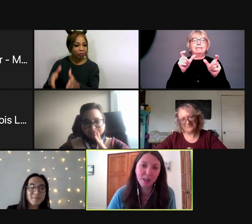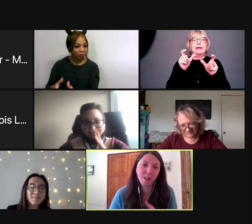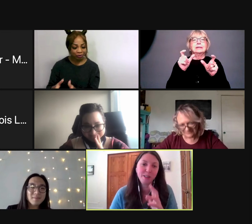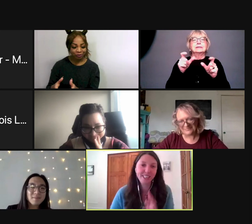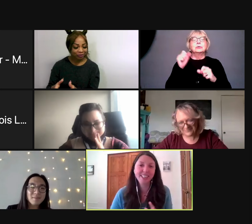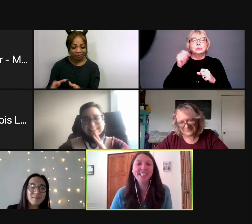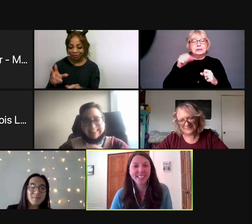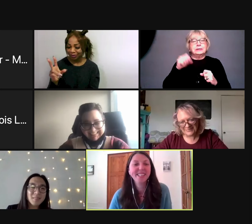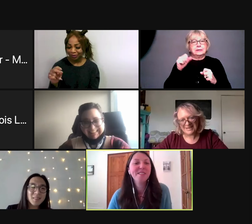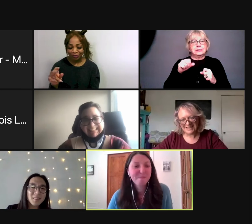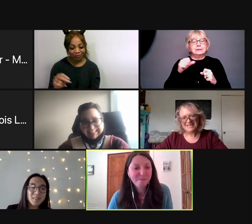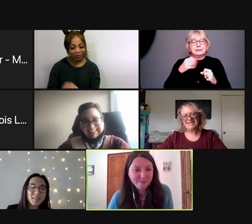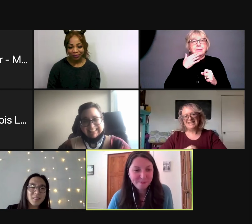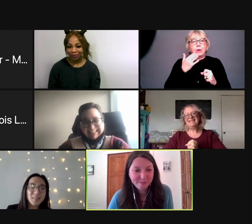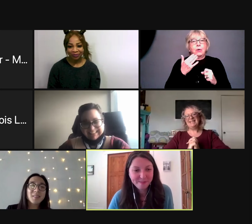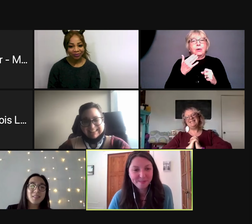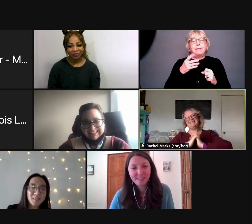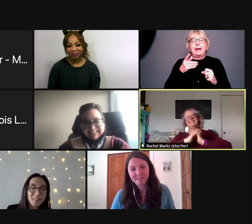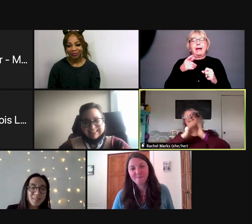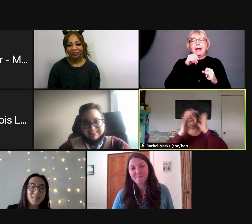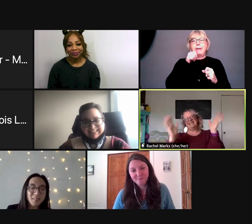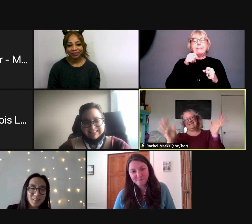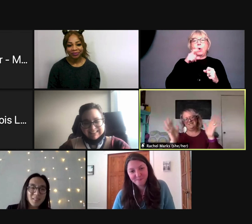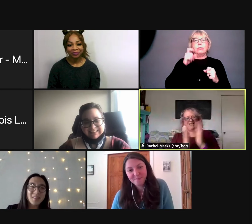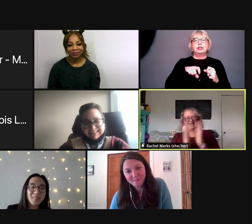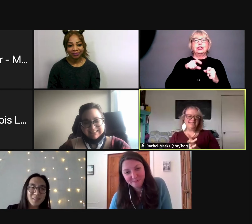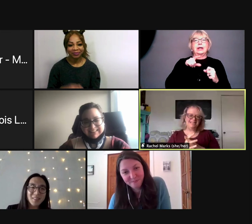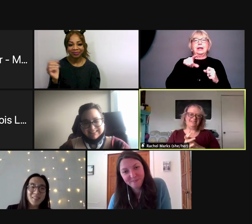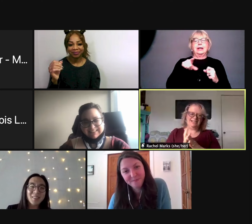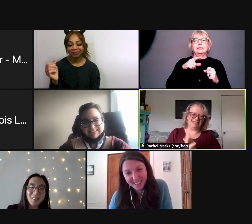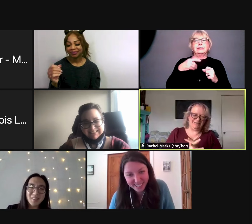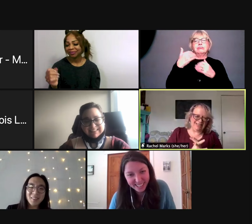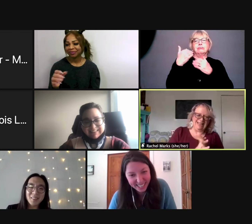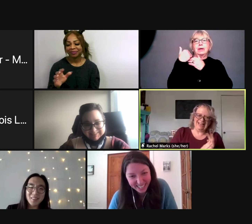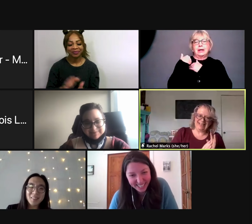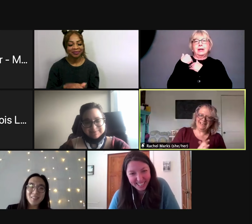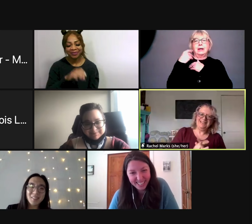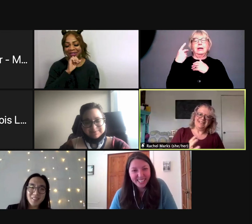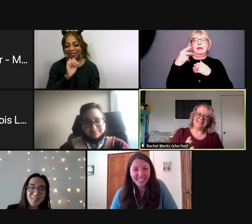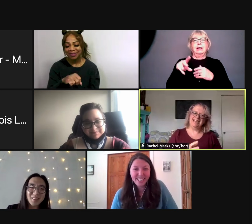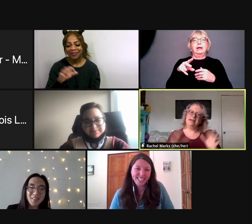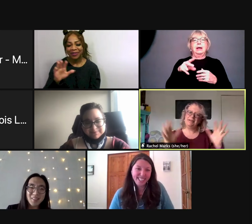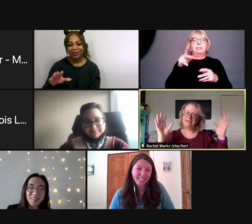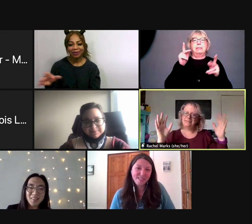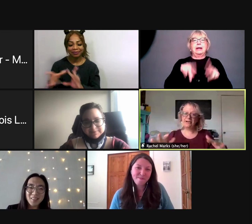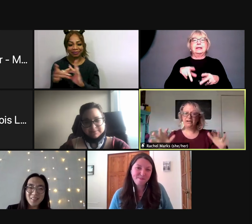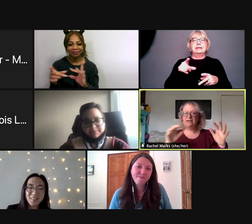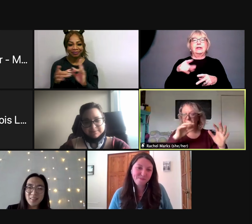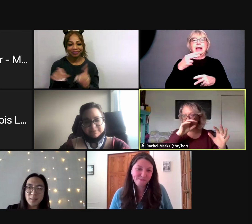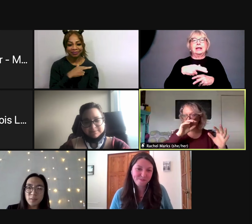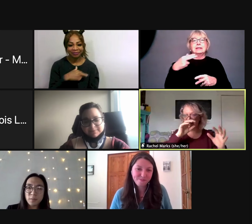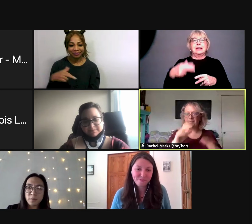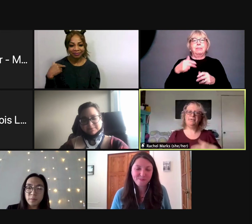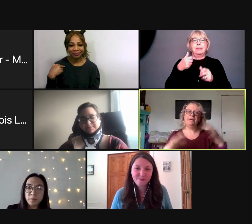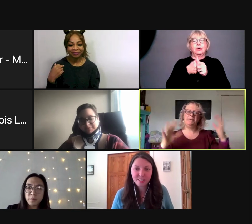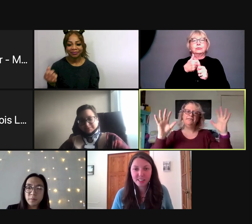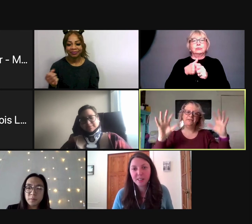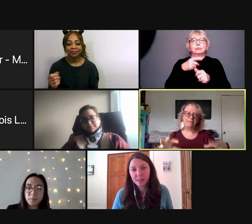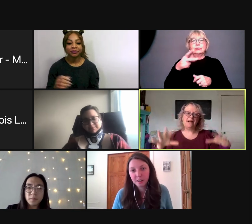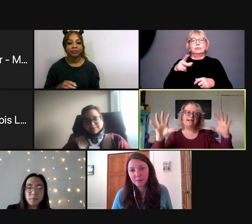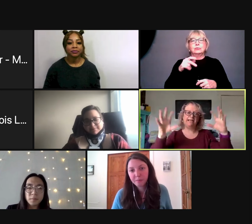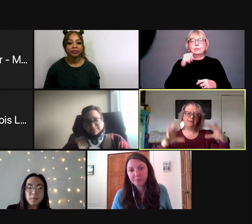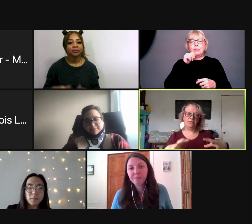pas nécessairement le mettre sur mettre ce rôle sur les épaules de la personne en situation de handicap exclusivement ou pas